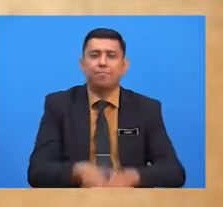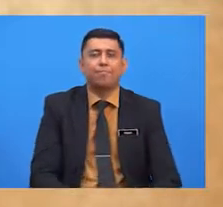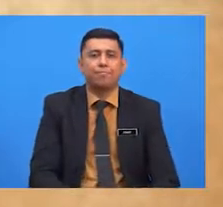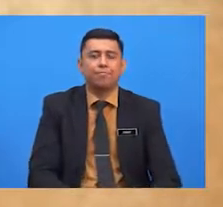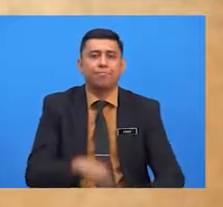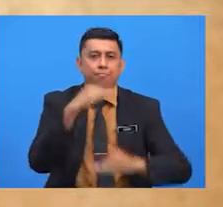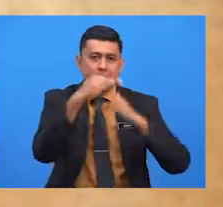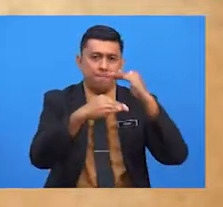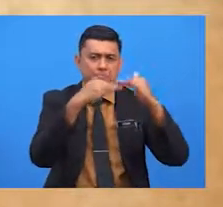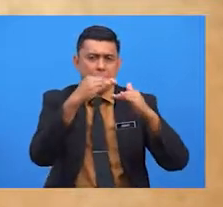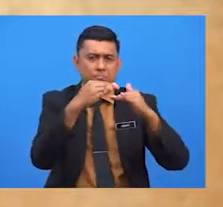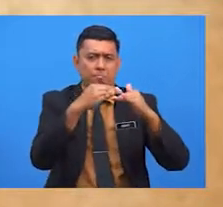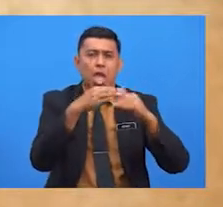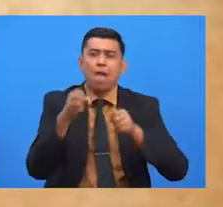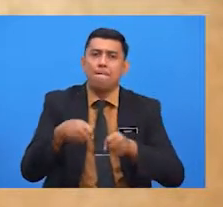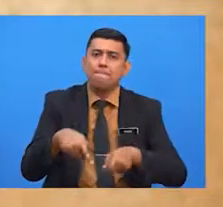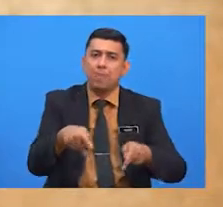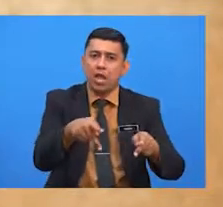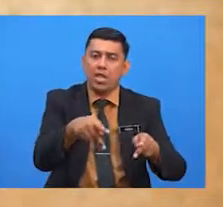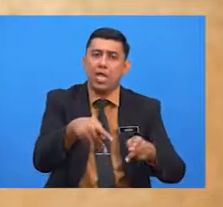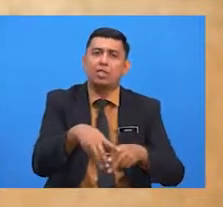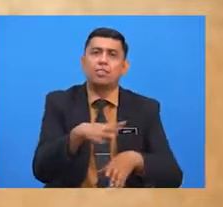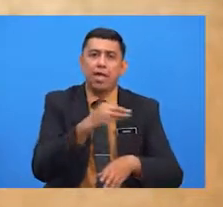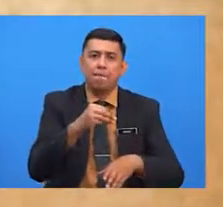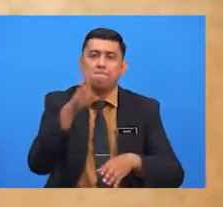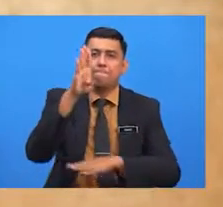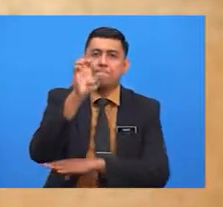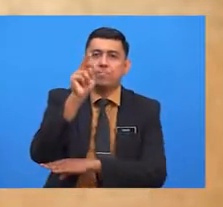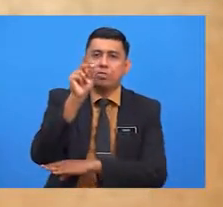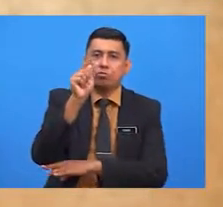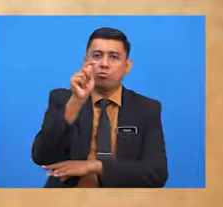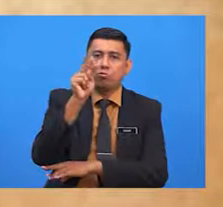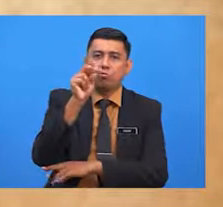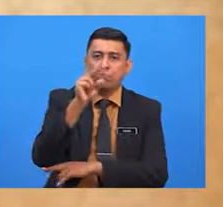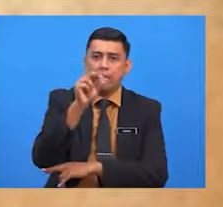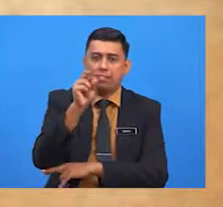Pembinaan sistem peparitan dan pembentungan.